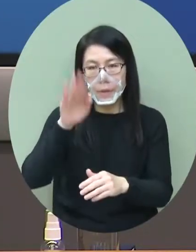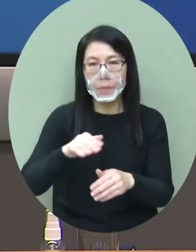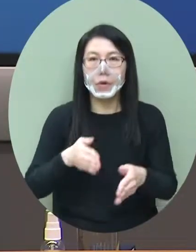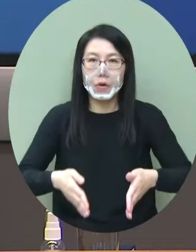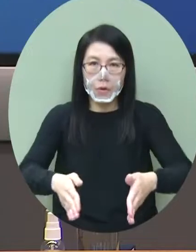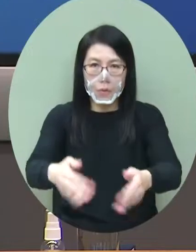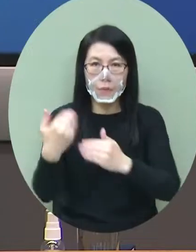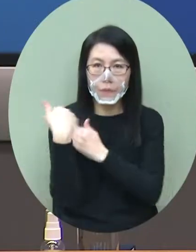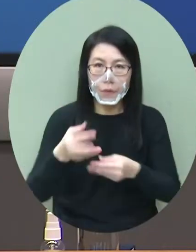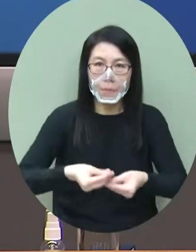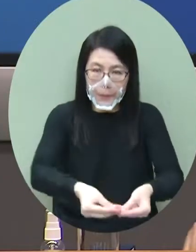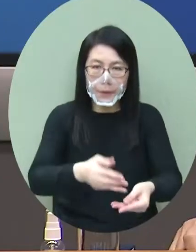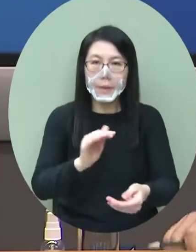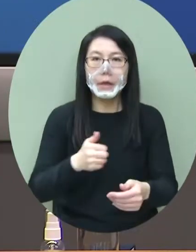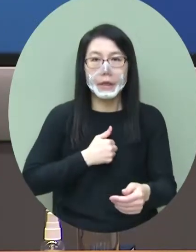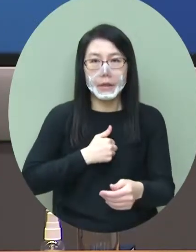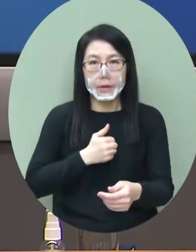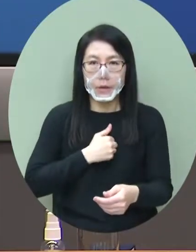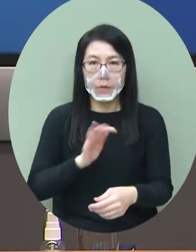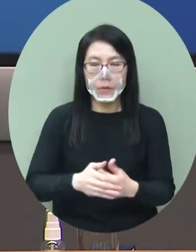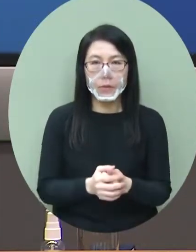障陆路供应的物资稳定。